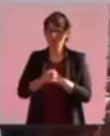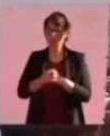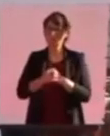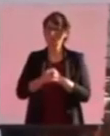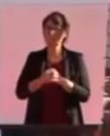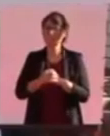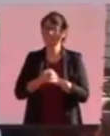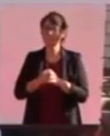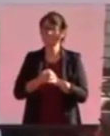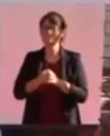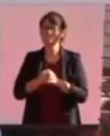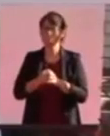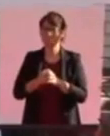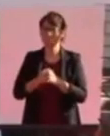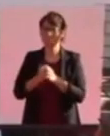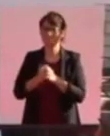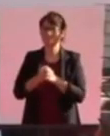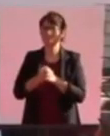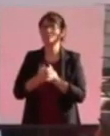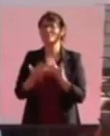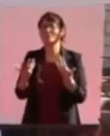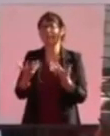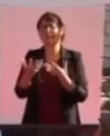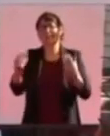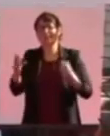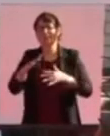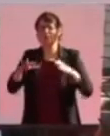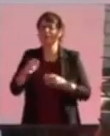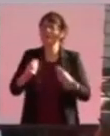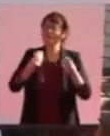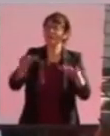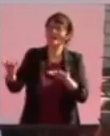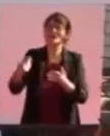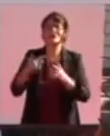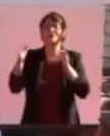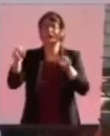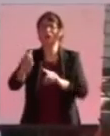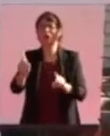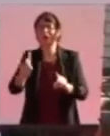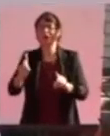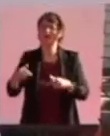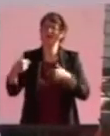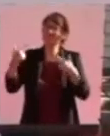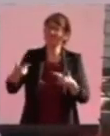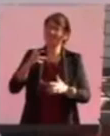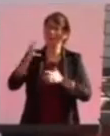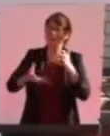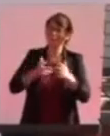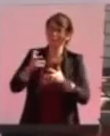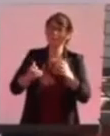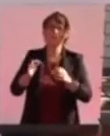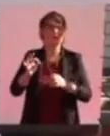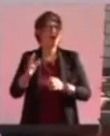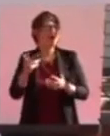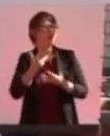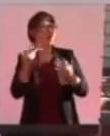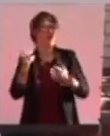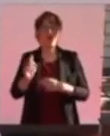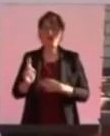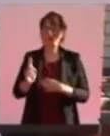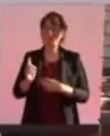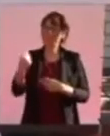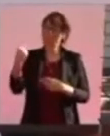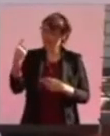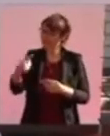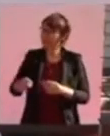generando addirittura confusione e disorientamento e questo è un problema che abbiamo visto in tutta evidenza durante la pandemia